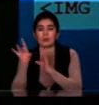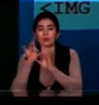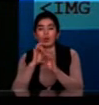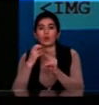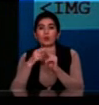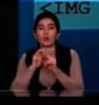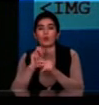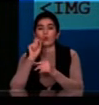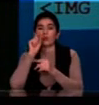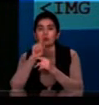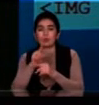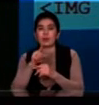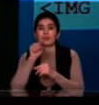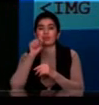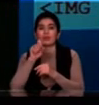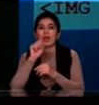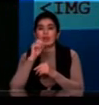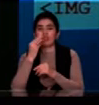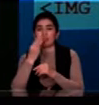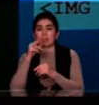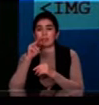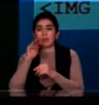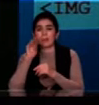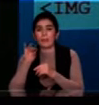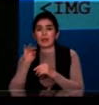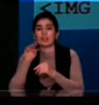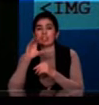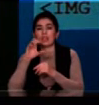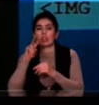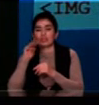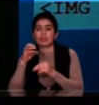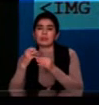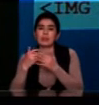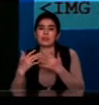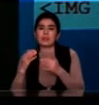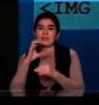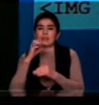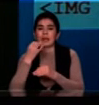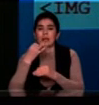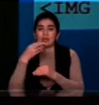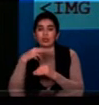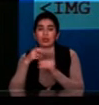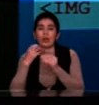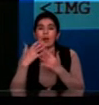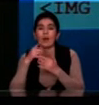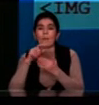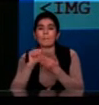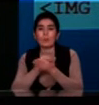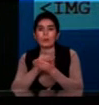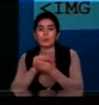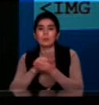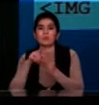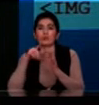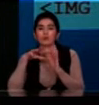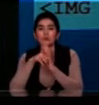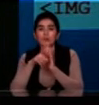Тогда указывается и HTTP, затем слэши и так далее, сайт и какие папки у нас